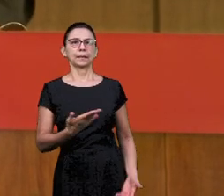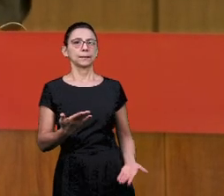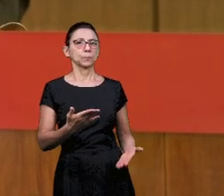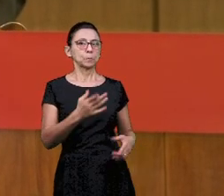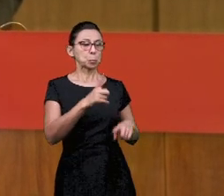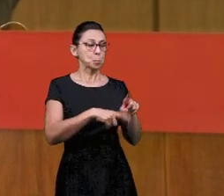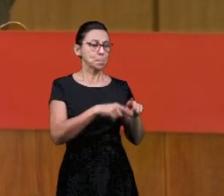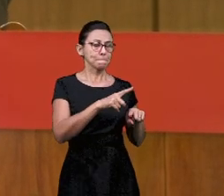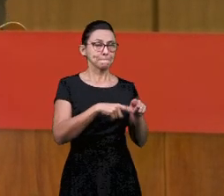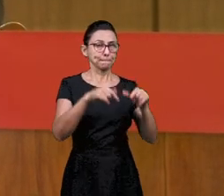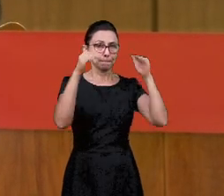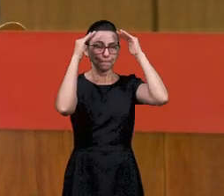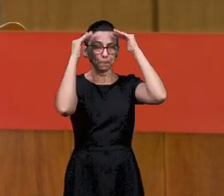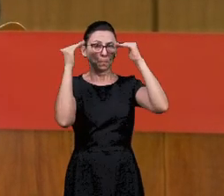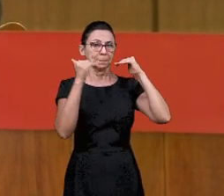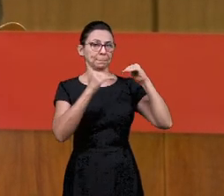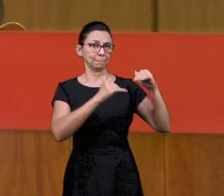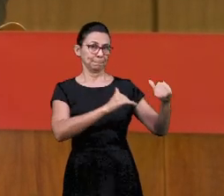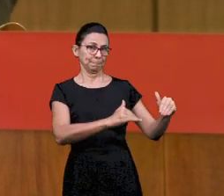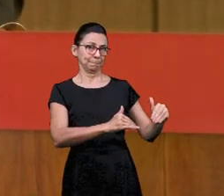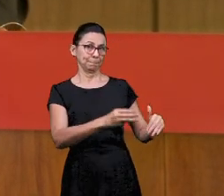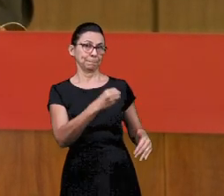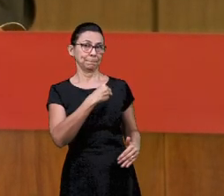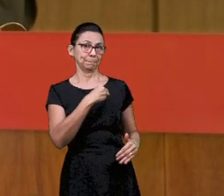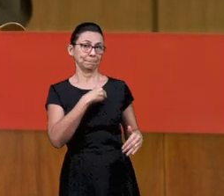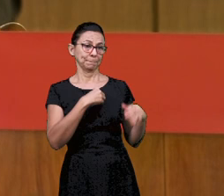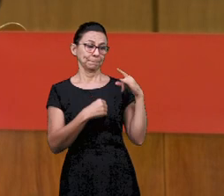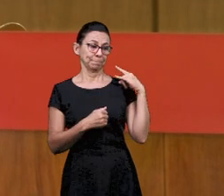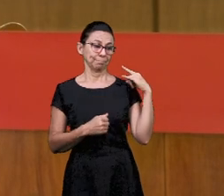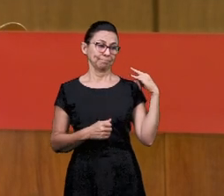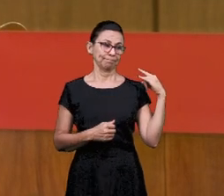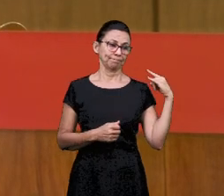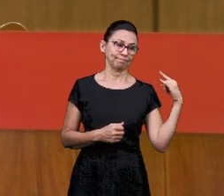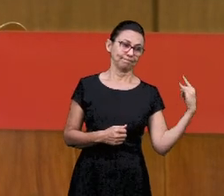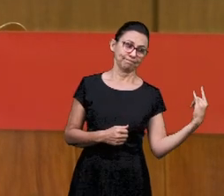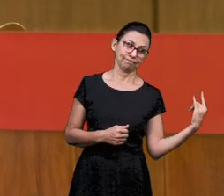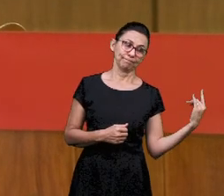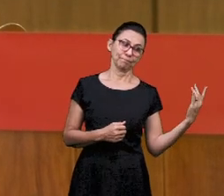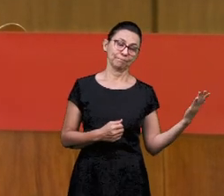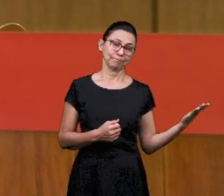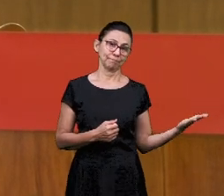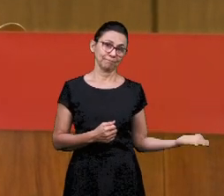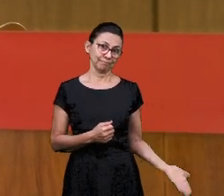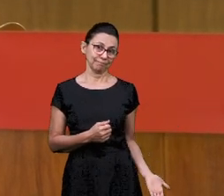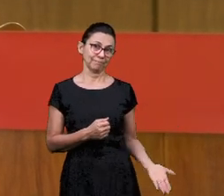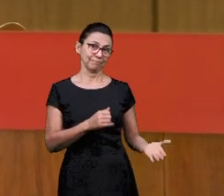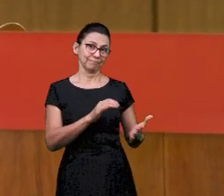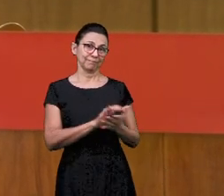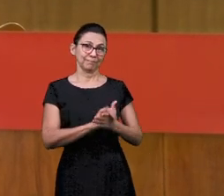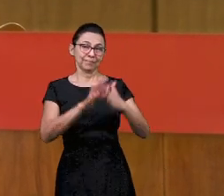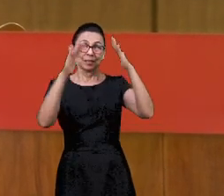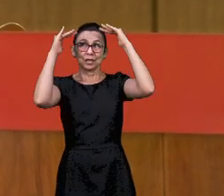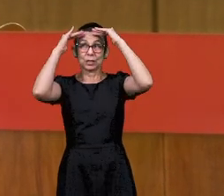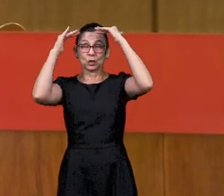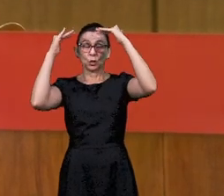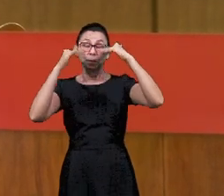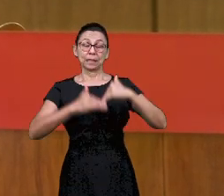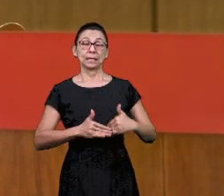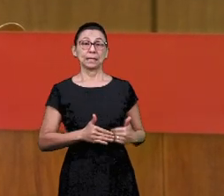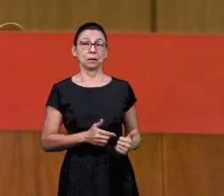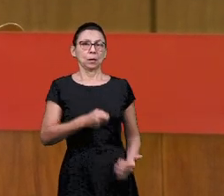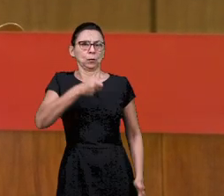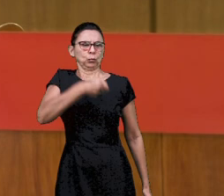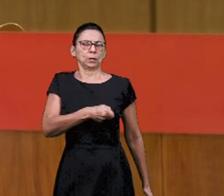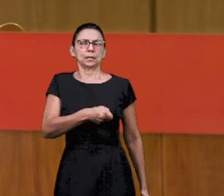premier péché. Il est entré dans un domaine qui n'était pas lui. Et il a pris la décision de sacrifier. Il n'avait